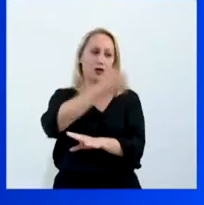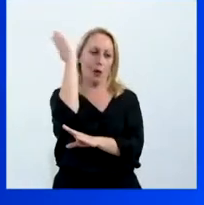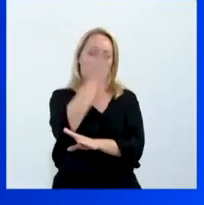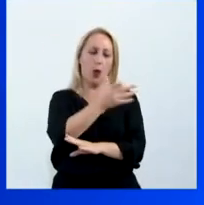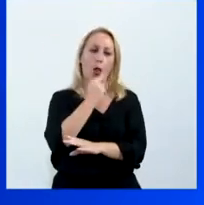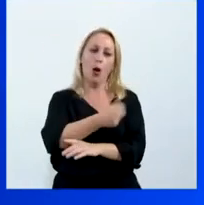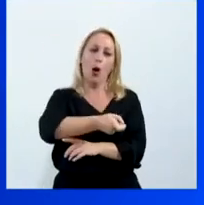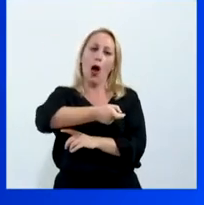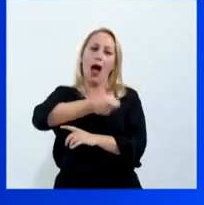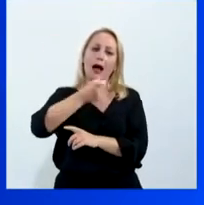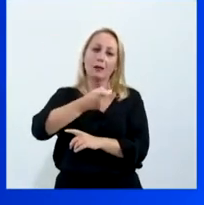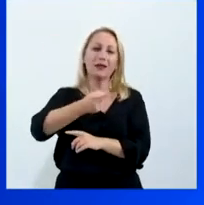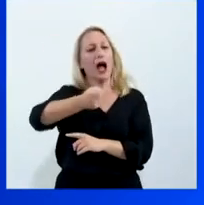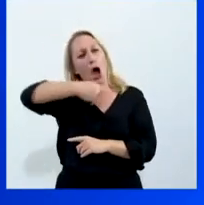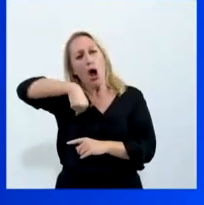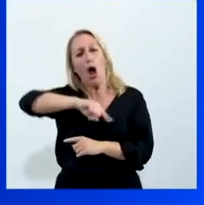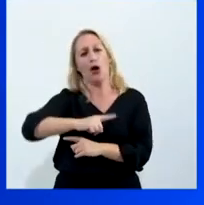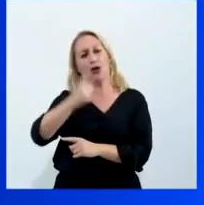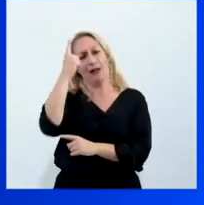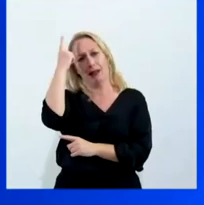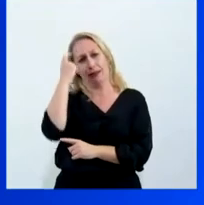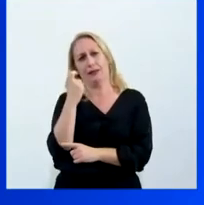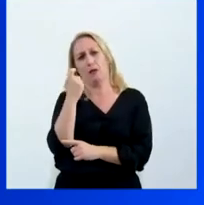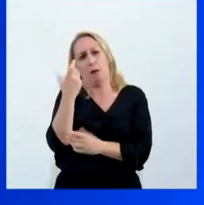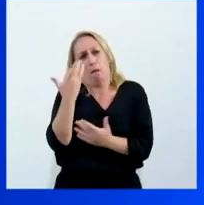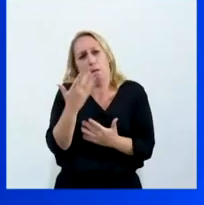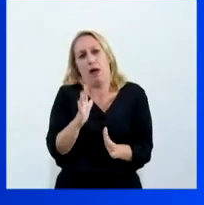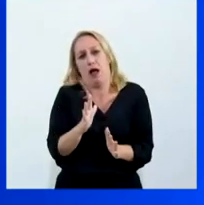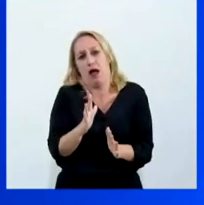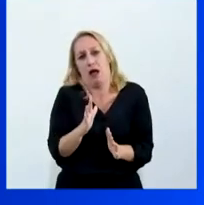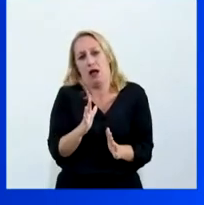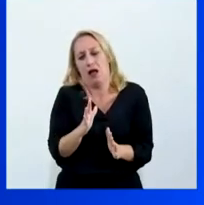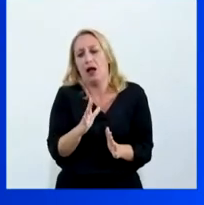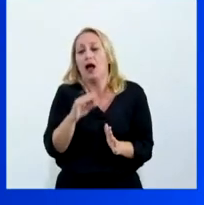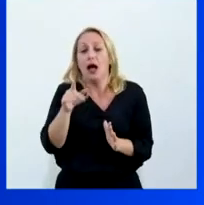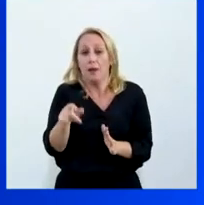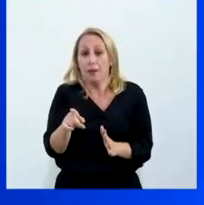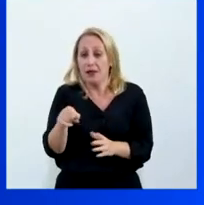οποία όλοι μας γνωρίζουμε. Και να